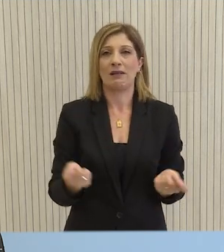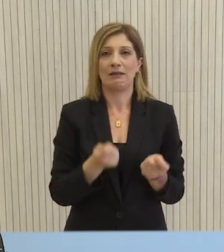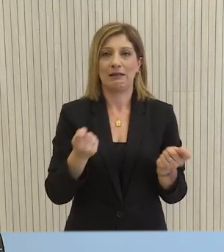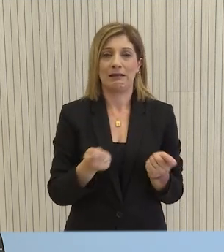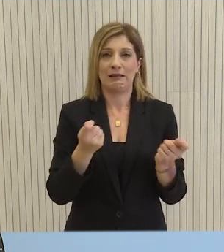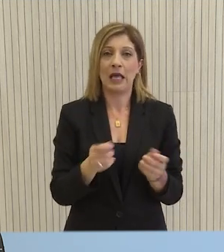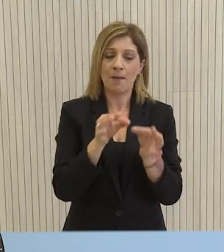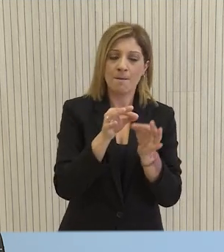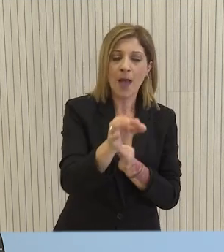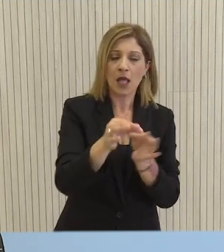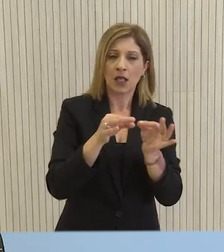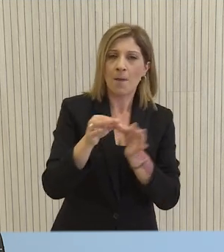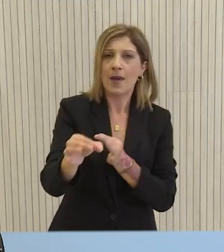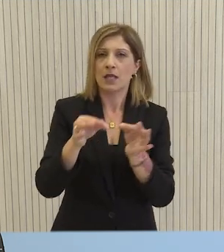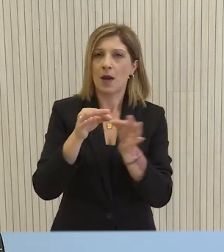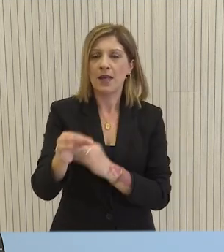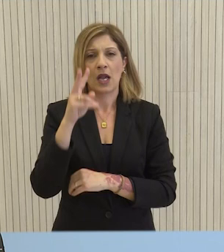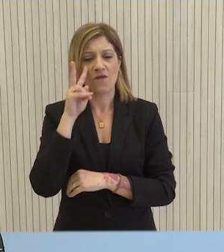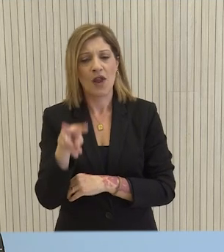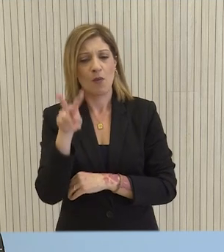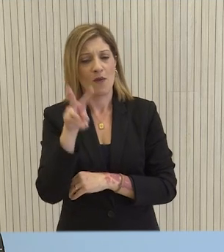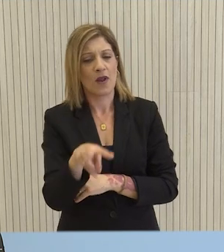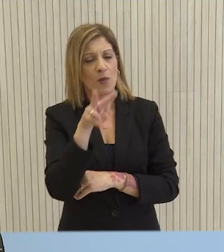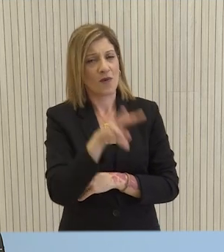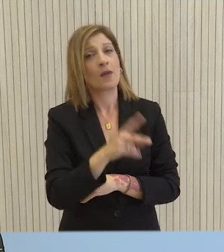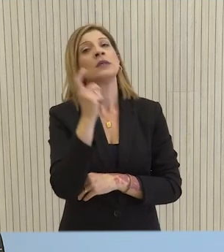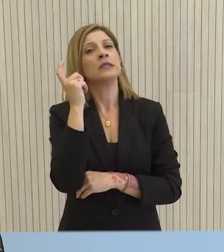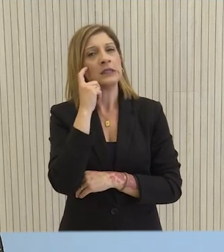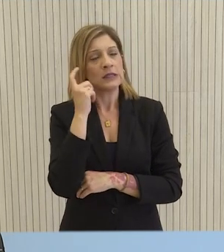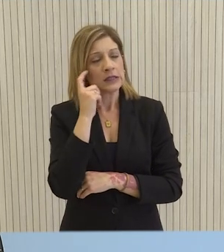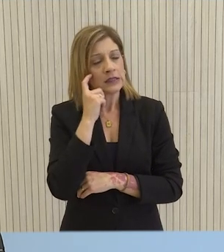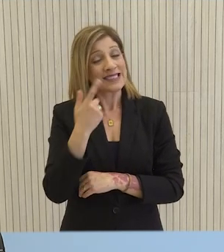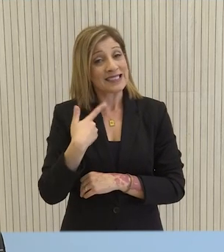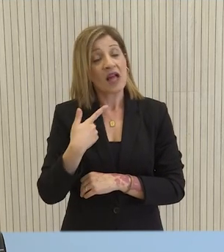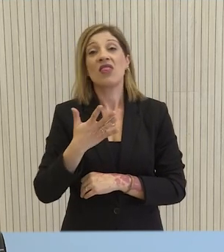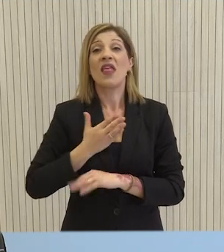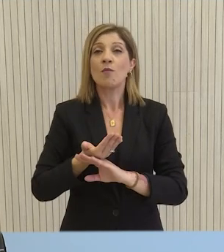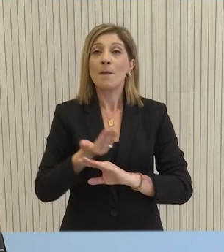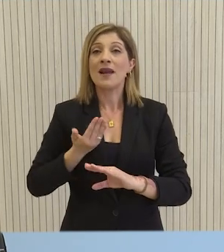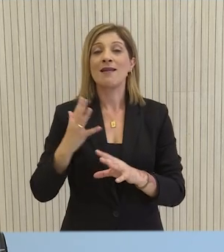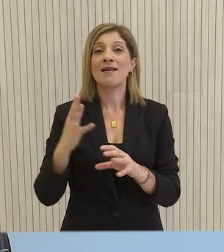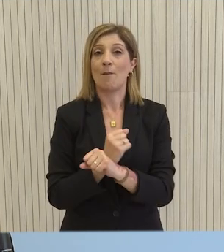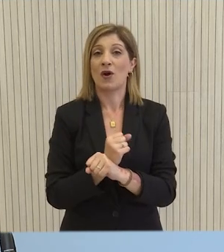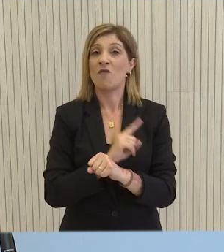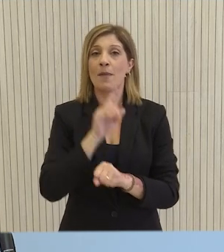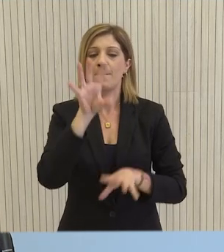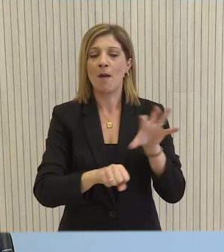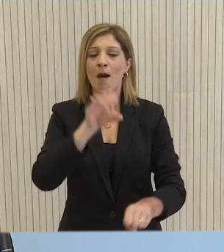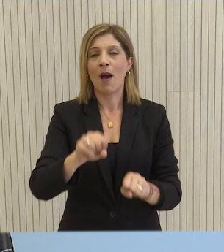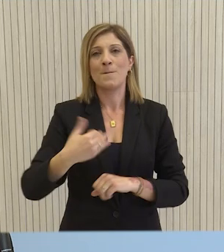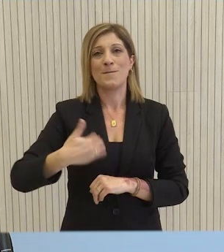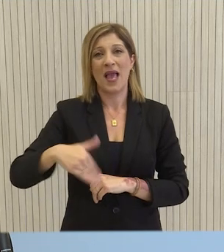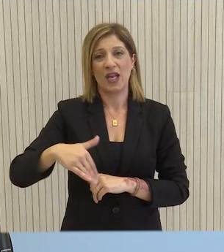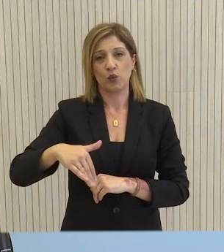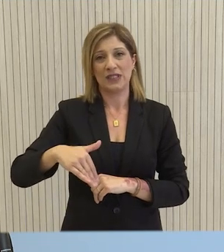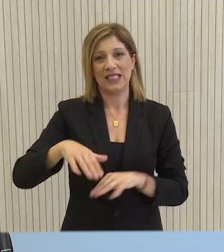μέτρα τα οποία μπορούν να ληφθούν, ούτως ώστε να αποτραπούν ο σφεντερισμός περιουσιών στις κατεχόμενες